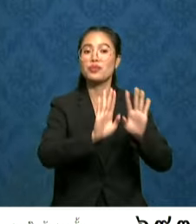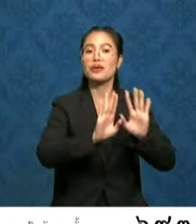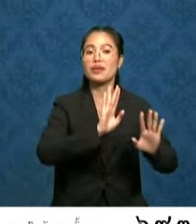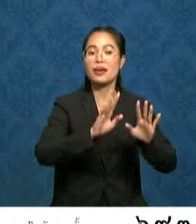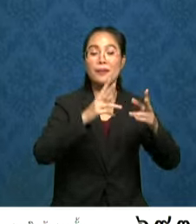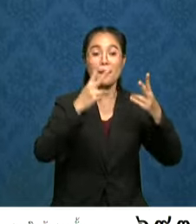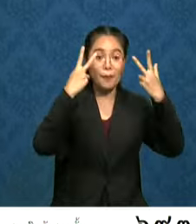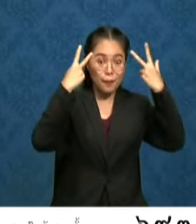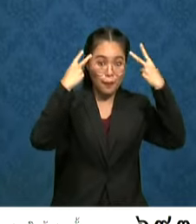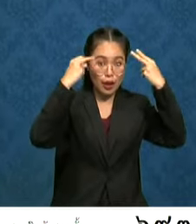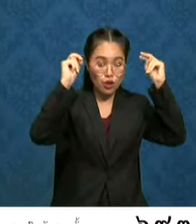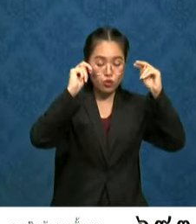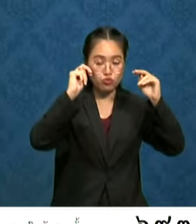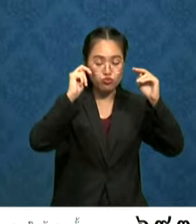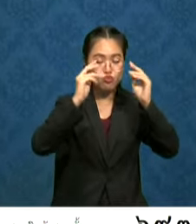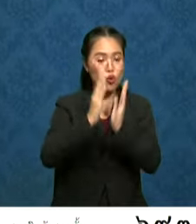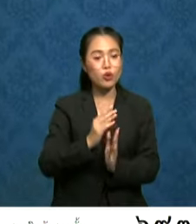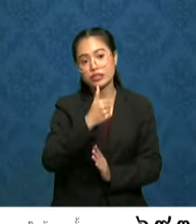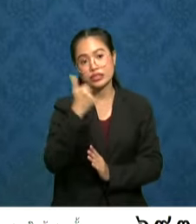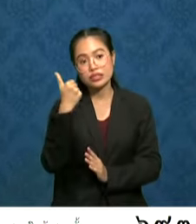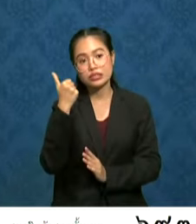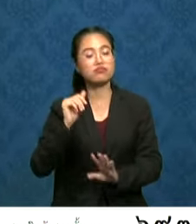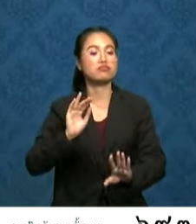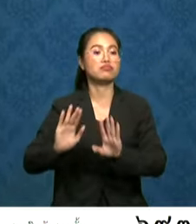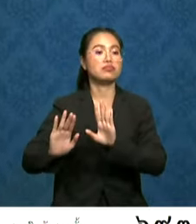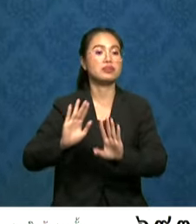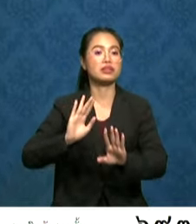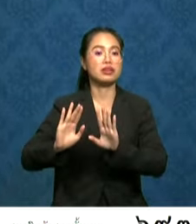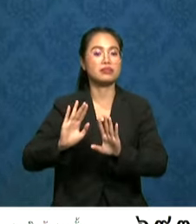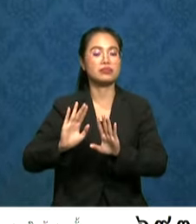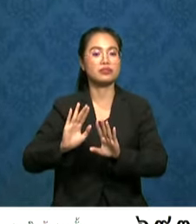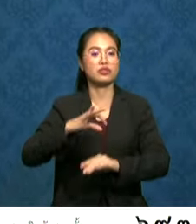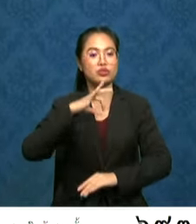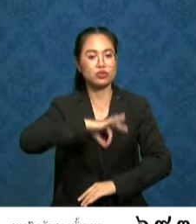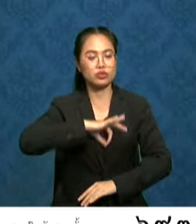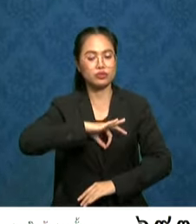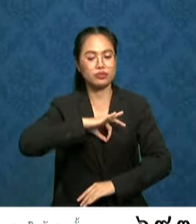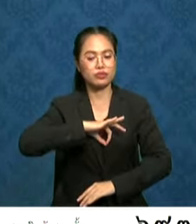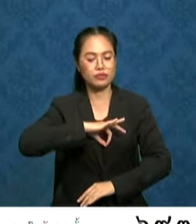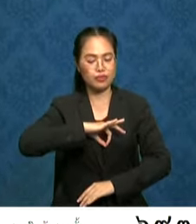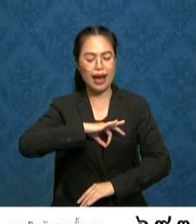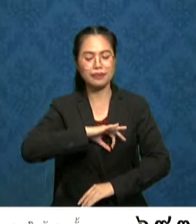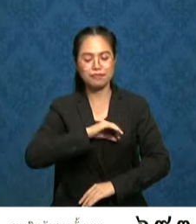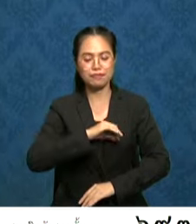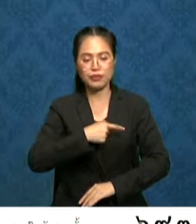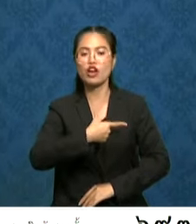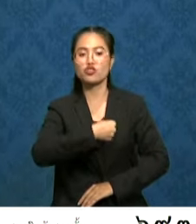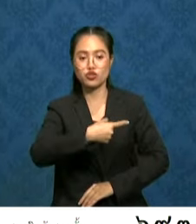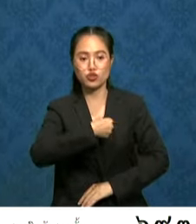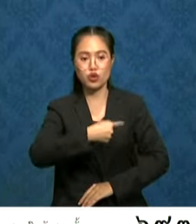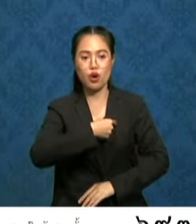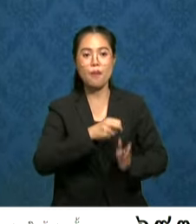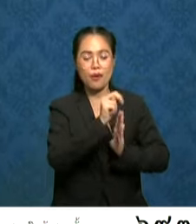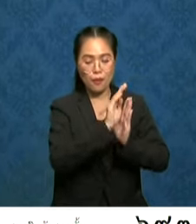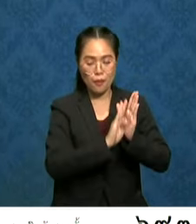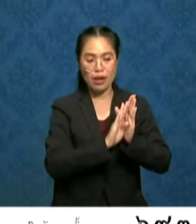รัฐมนตรีในอดีตท่านอื่นๆเนี่ยดิฉันก็ยังเอ่อมอบมงให้กับเอ่อเ่อรัฐบาลคำแถลงของรัฐบาล